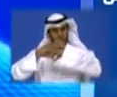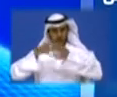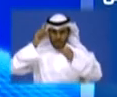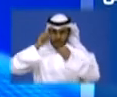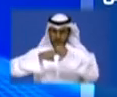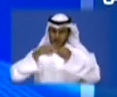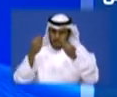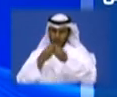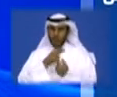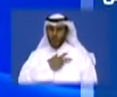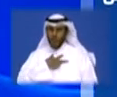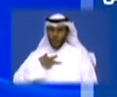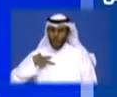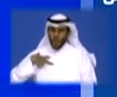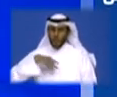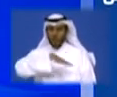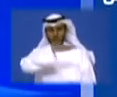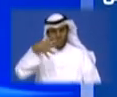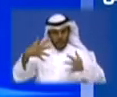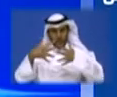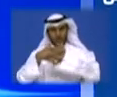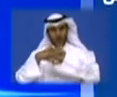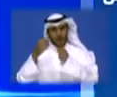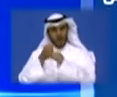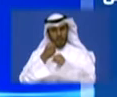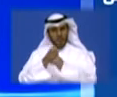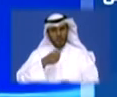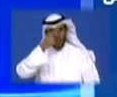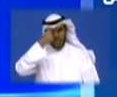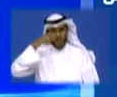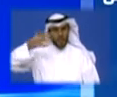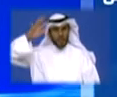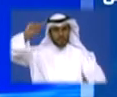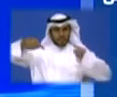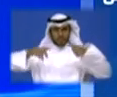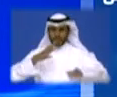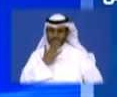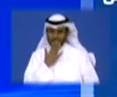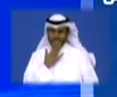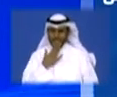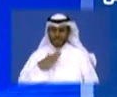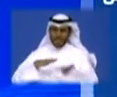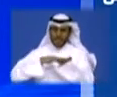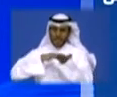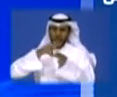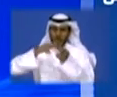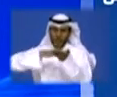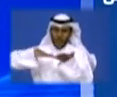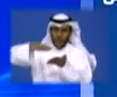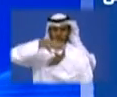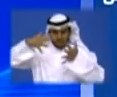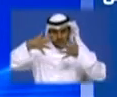السلطتين التشريعية والتنفيذية لمواجهة التحديات المختلفة بما يخدم عملية الإصلاح المنشود في